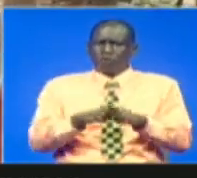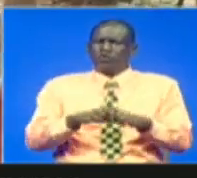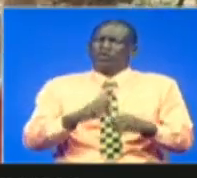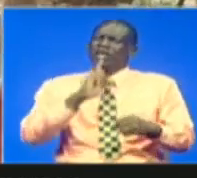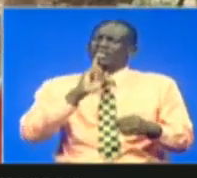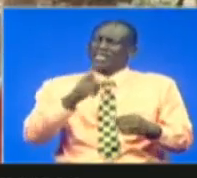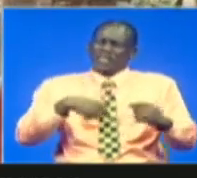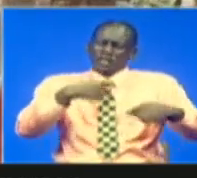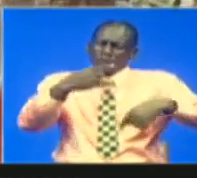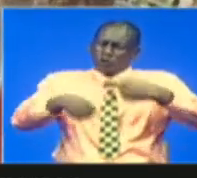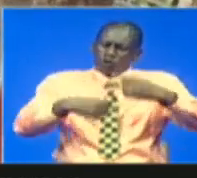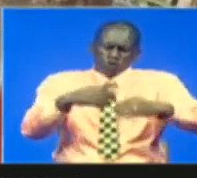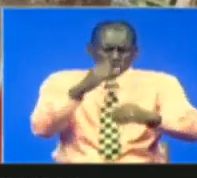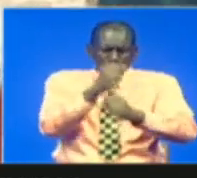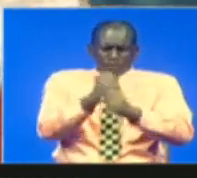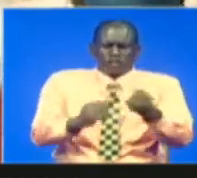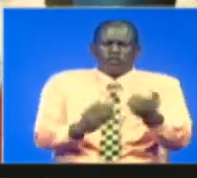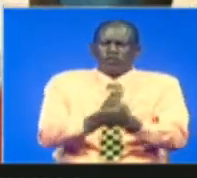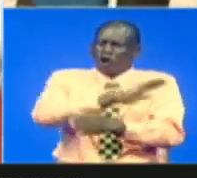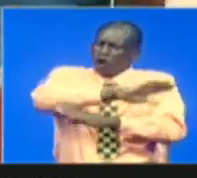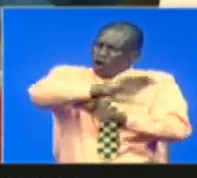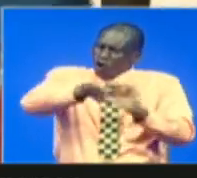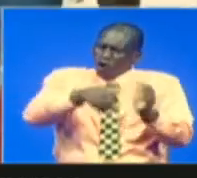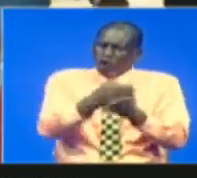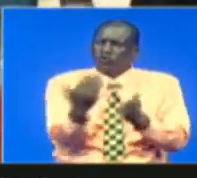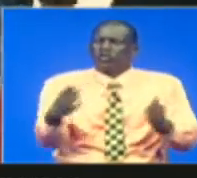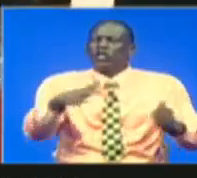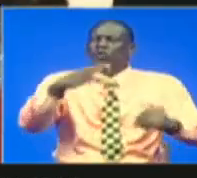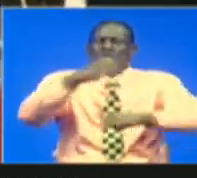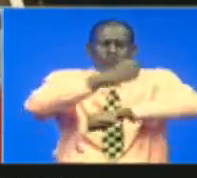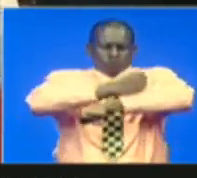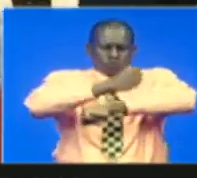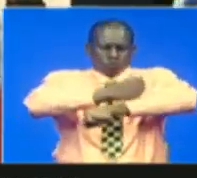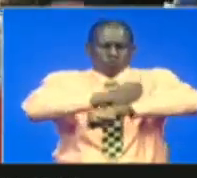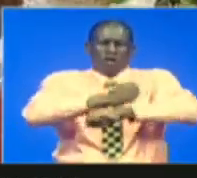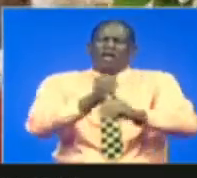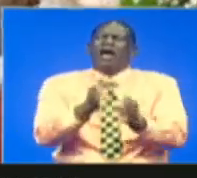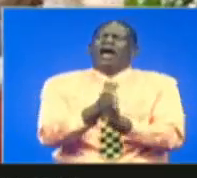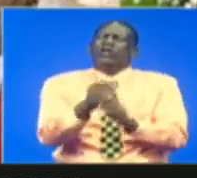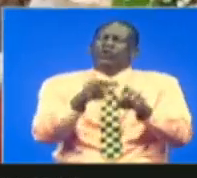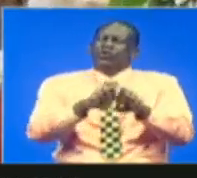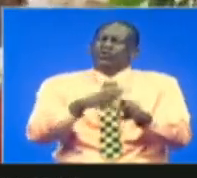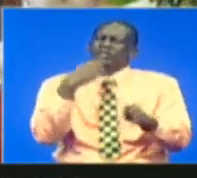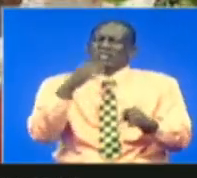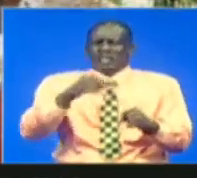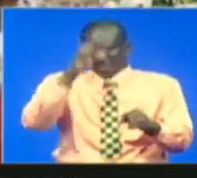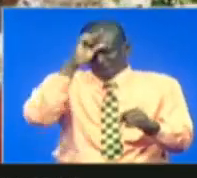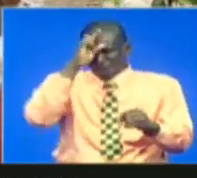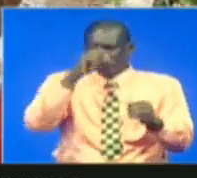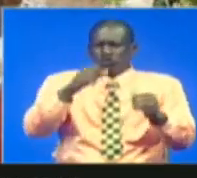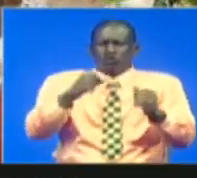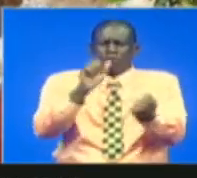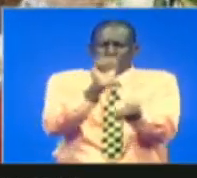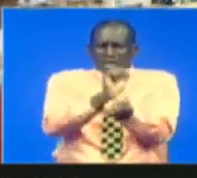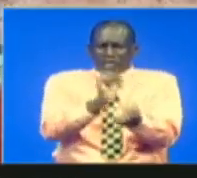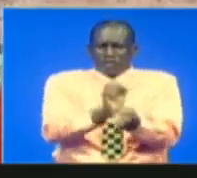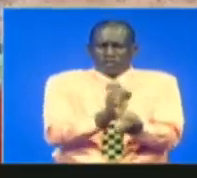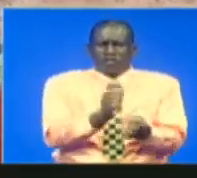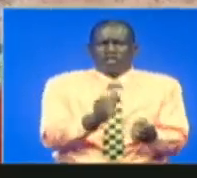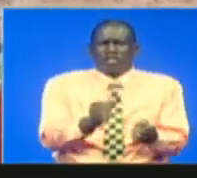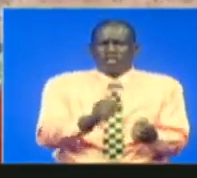kuendeleza kampeni ya kuhakikisha watoto wako shule na kuitaka serikali kuwachukulia hatua kali. Mark